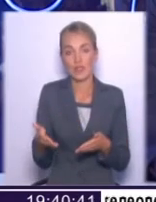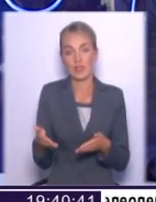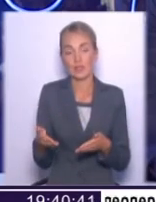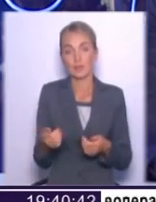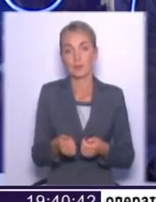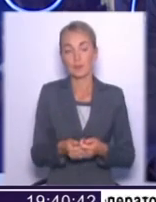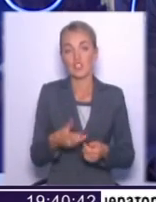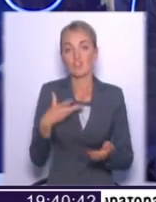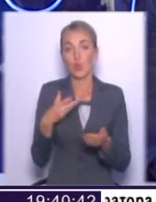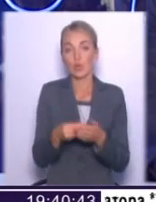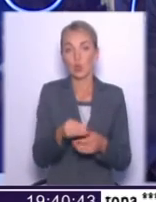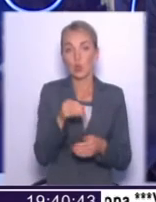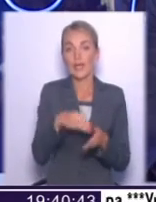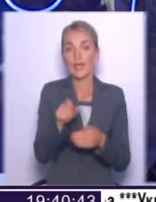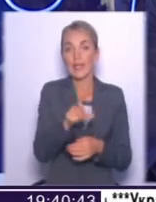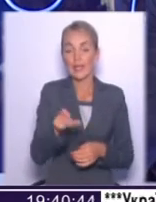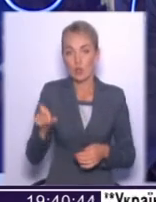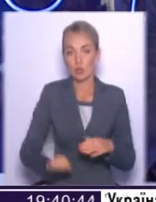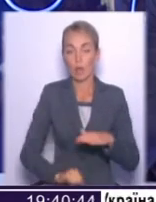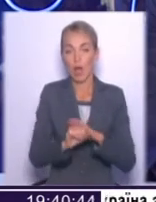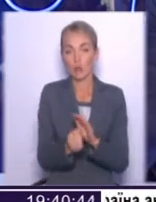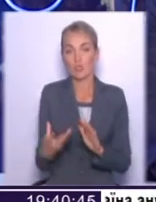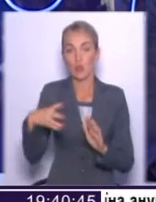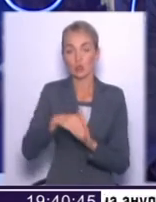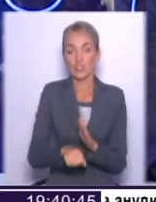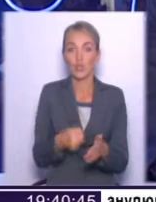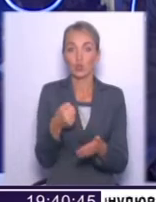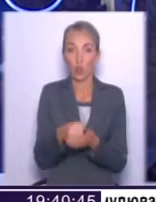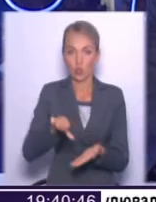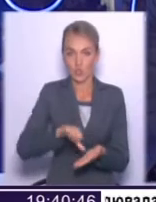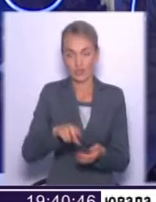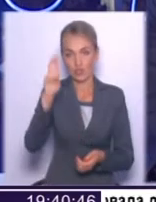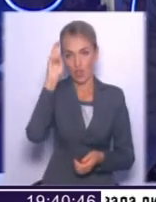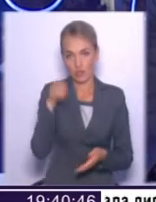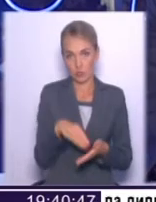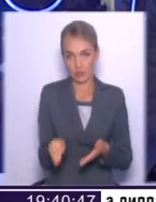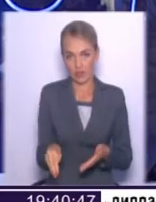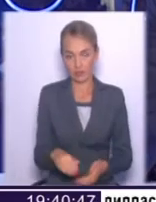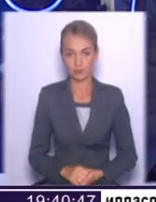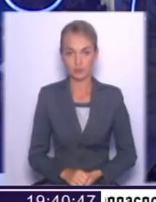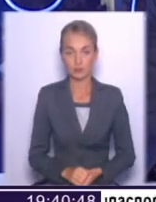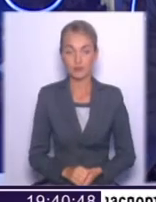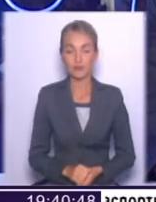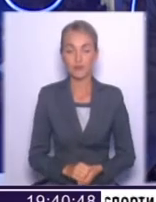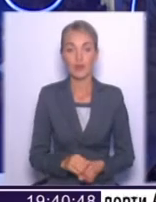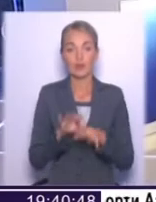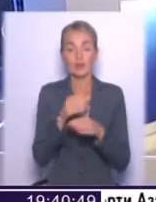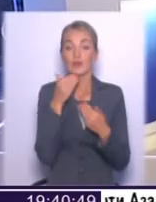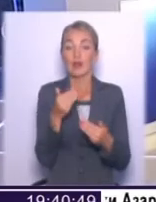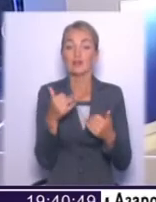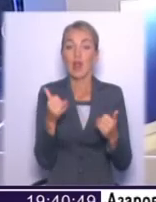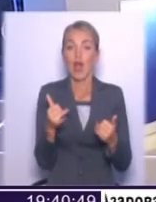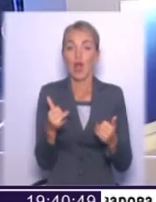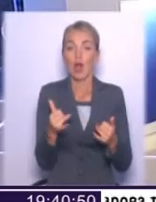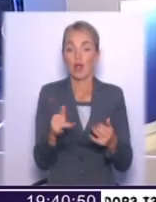які готові свою клієнтську базу залучити до участі в державних закупівлях. Для загальної, для широкої